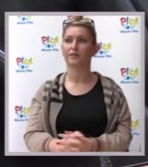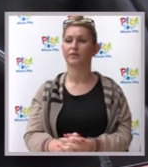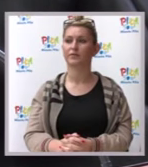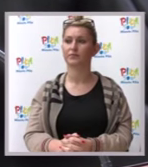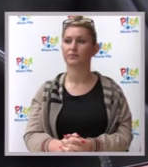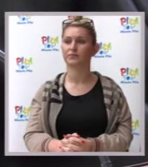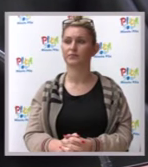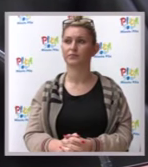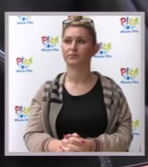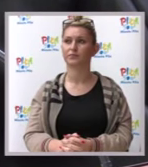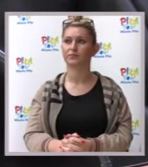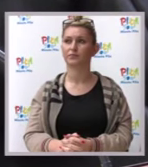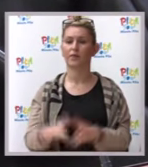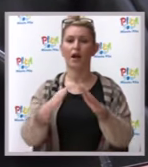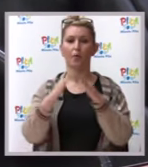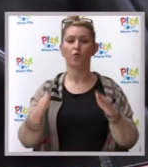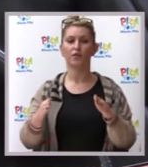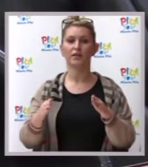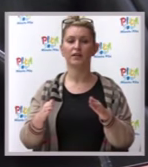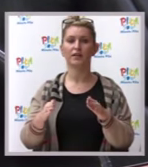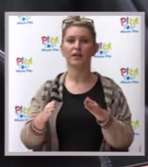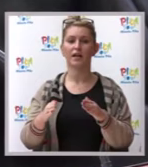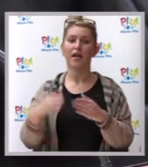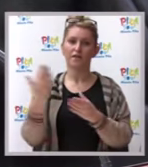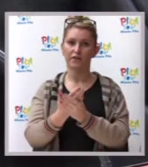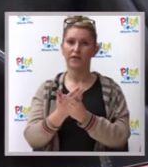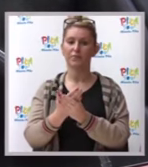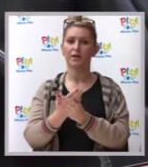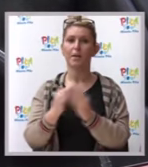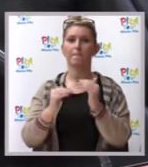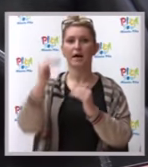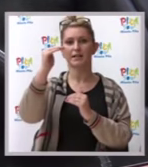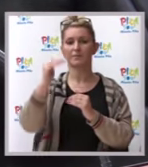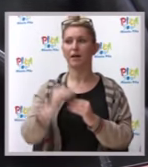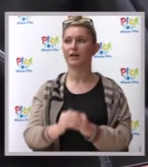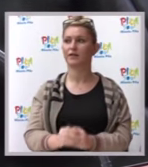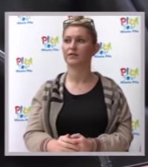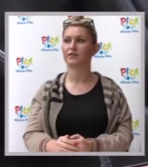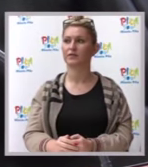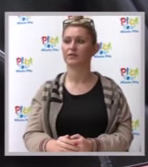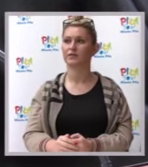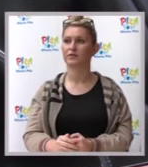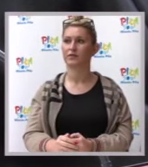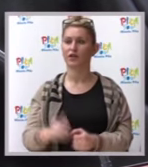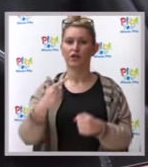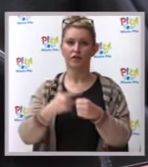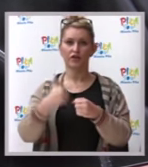W przypadku budynków od działalności gospodarczej maksymalna stawka obowiązująca zgodnie z obwieszczeniem ministra to